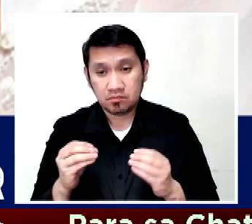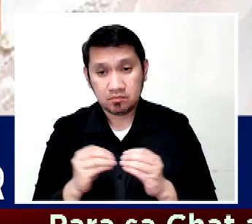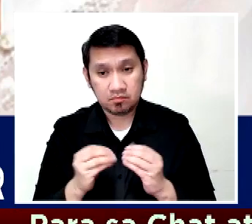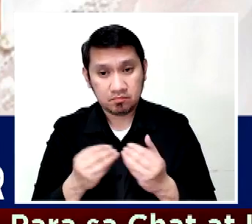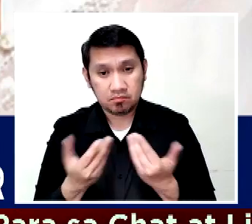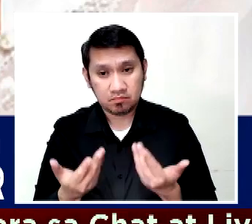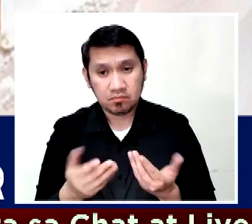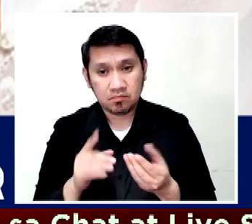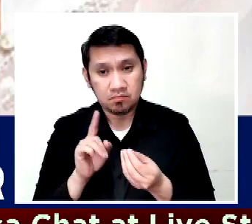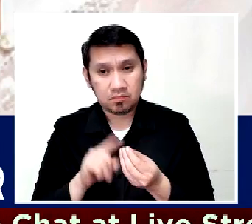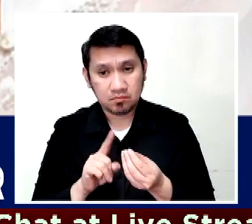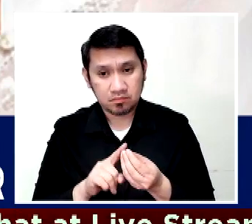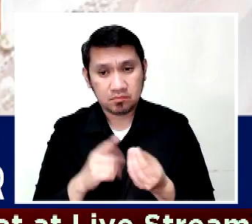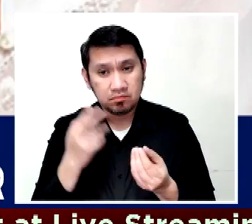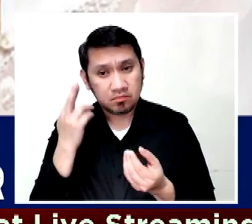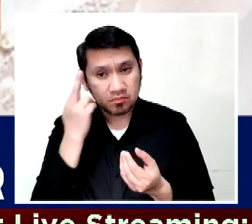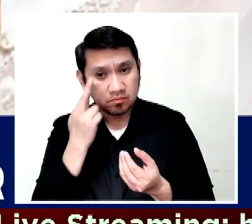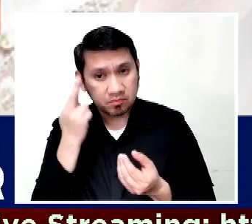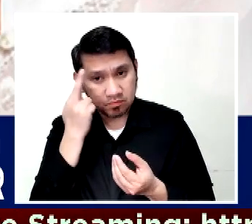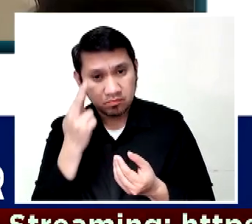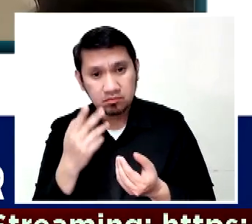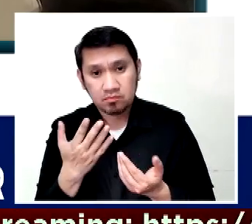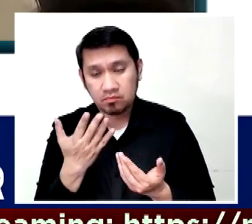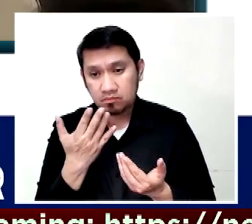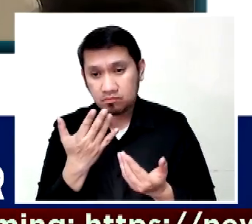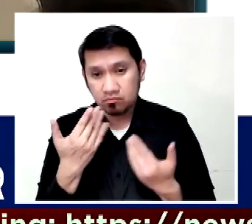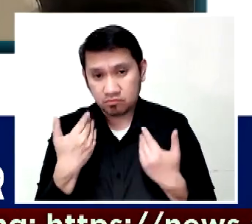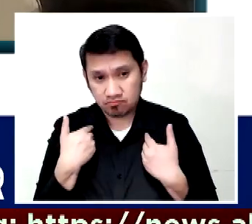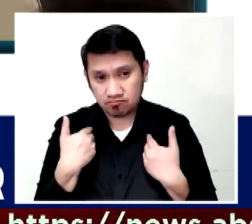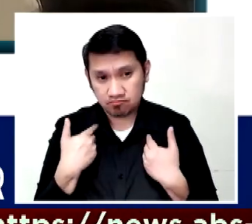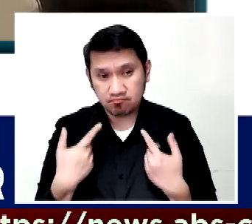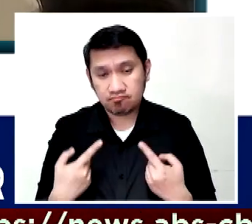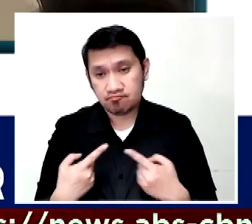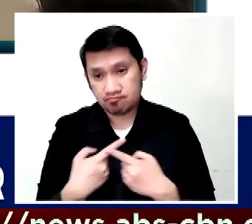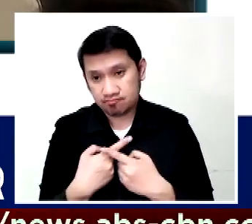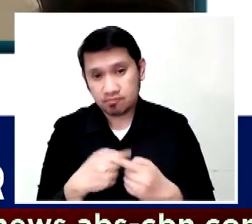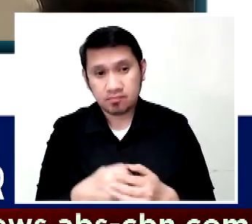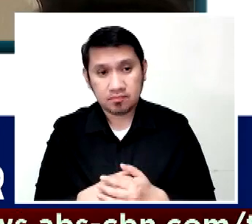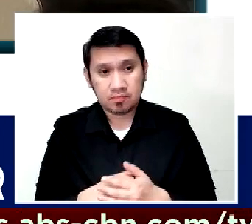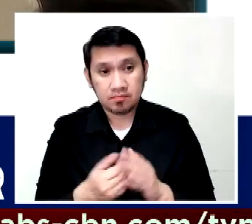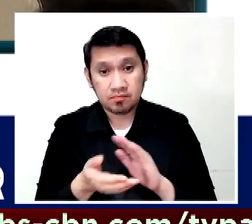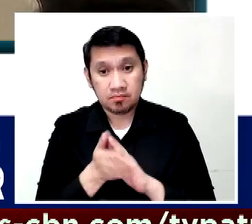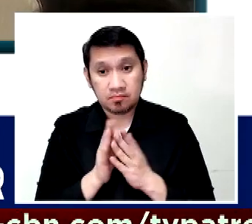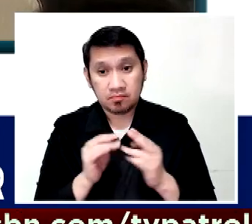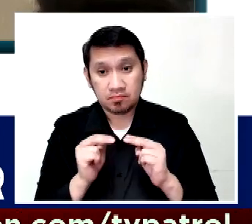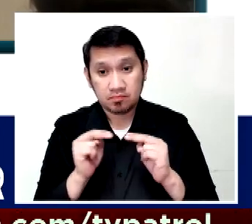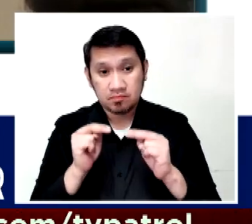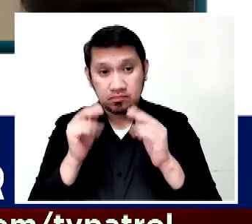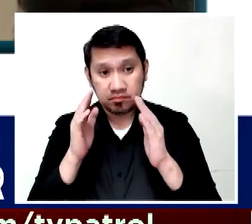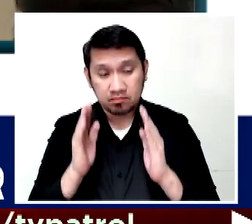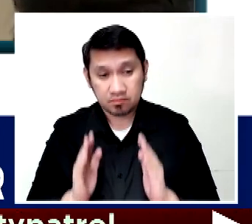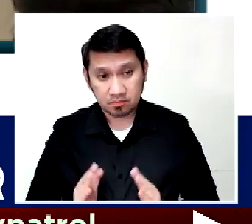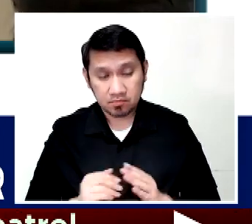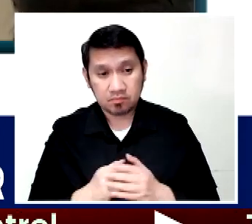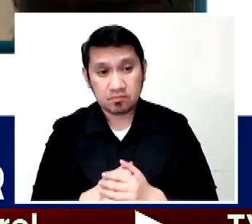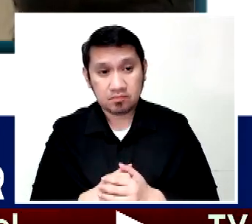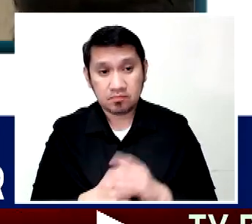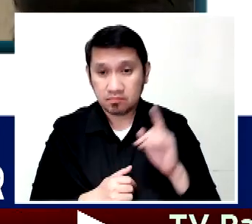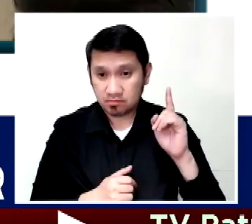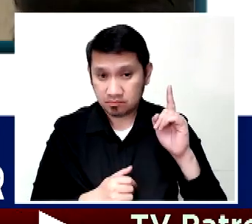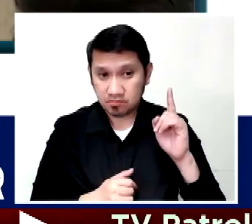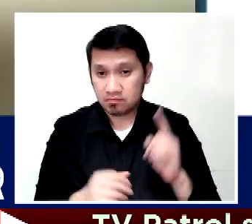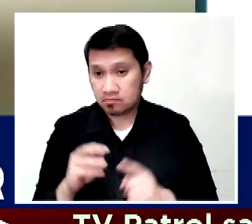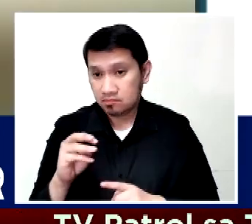mga root causes of armed conflict. Para sa peace negotiator at Ramon Magsaysay awardee na si Miriam